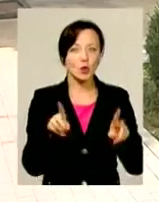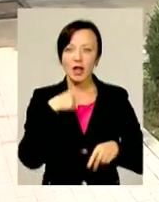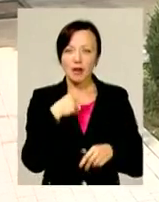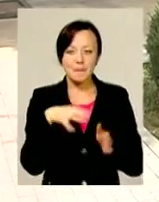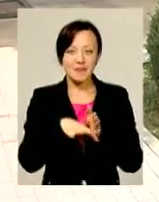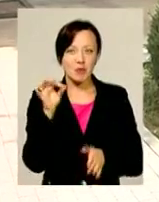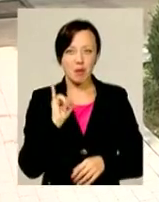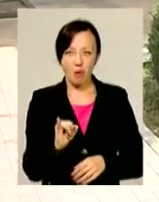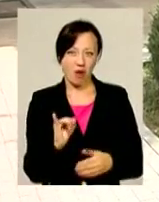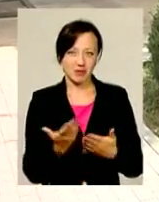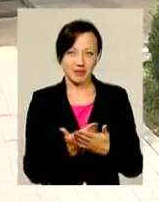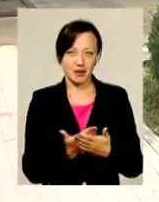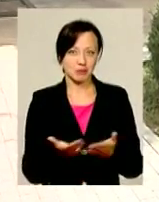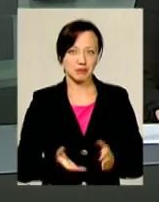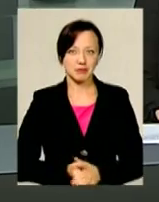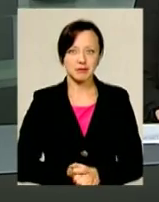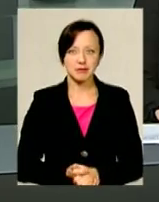ми вибрали якийсь не такий фільм.